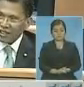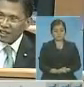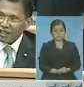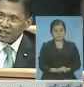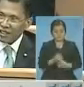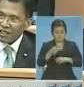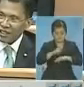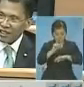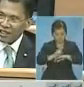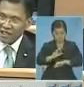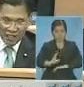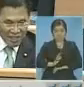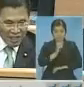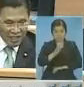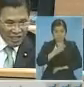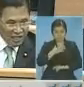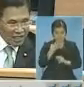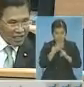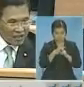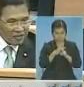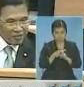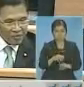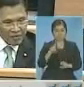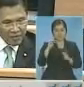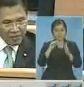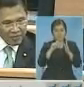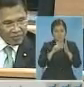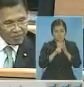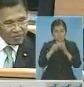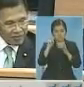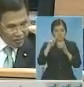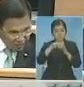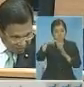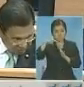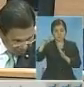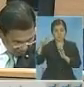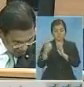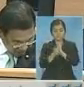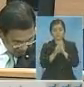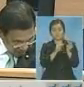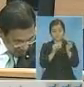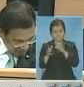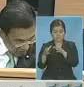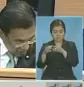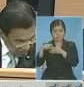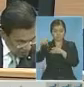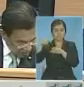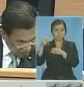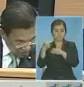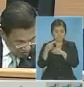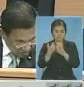ท่านประธานสภาที่เคารพดิฉันมณพรเจริญศรีสมาชิกสภาผู้แทนราษฎรจังหวัดนครพนมพรรคเพื่อไทยค่ะ